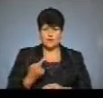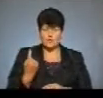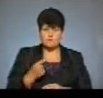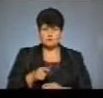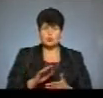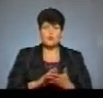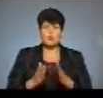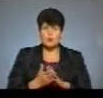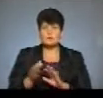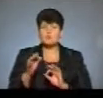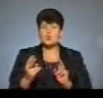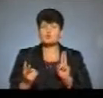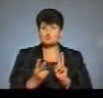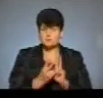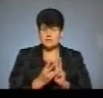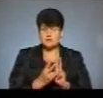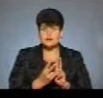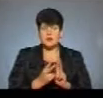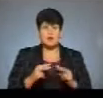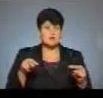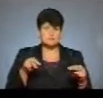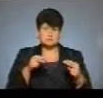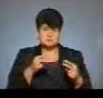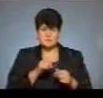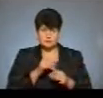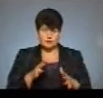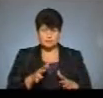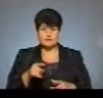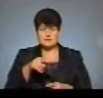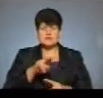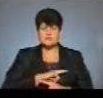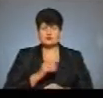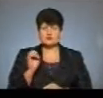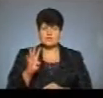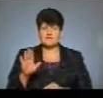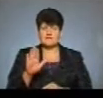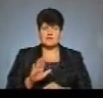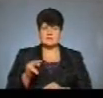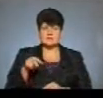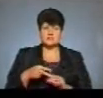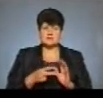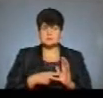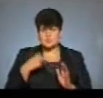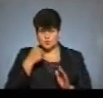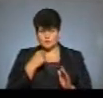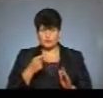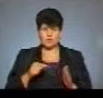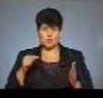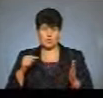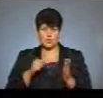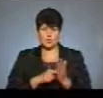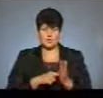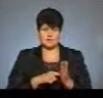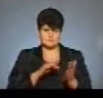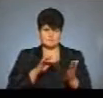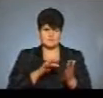Вони домовились про зустріч та побачитись їм не вдалося. Сергій загинув 14 вересня 2017 року від кулі снайпера біля шахти